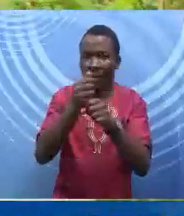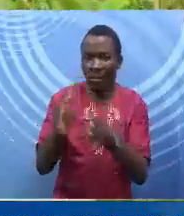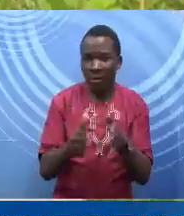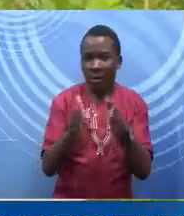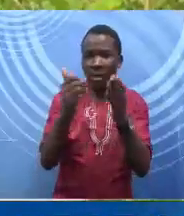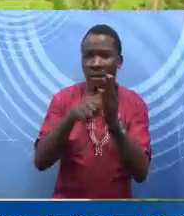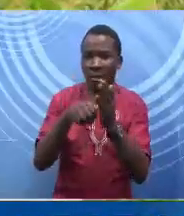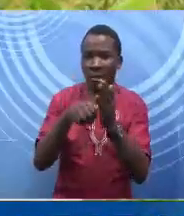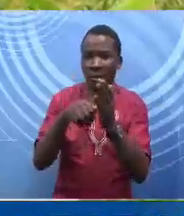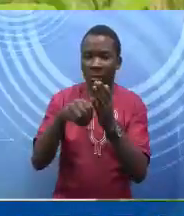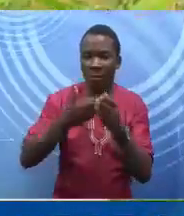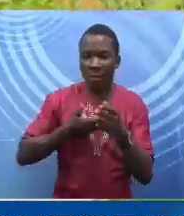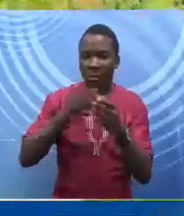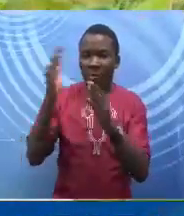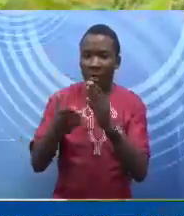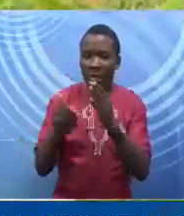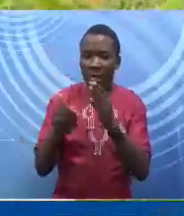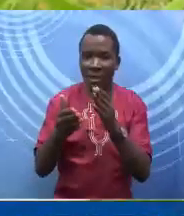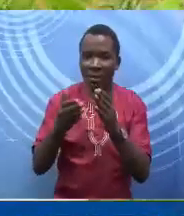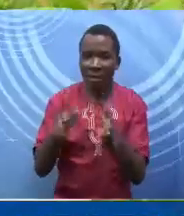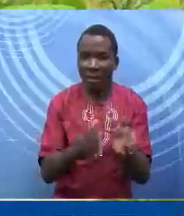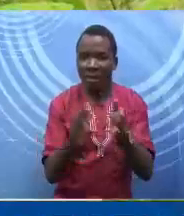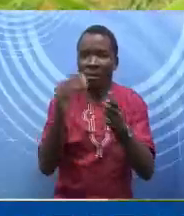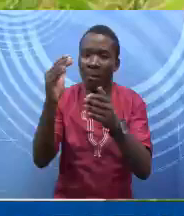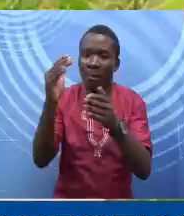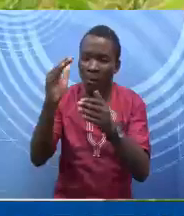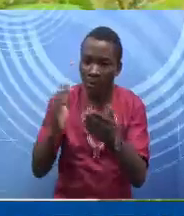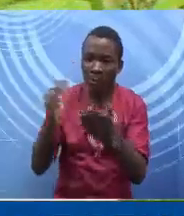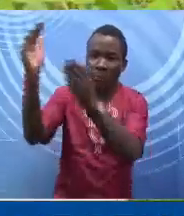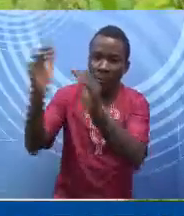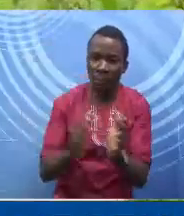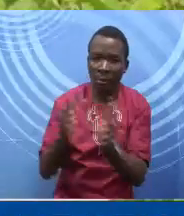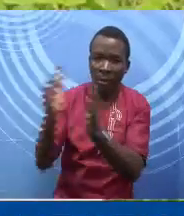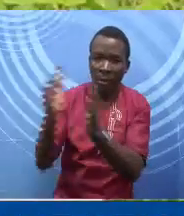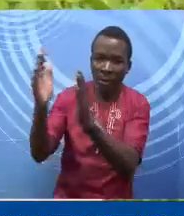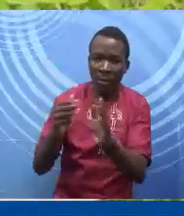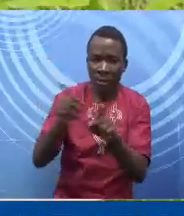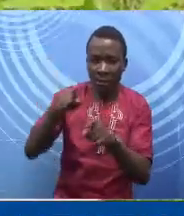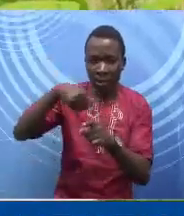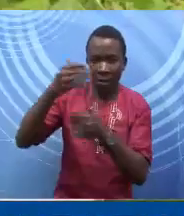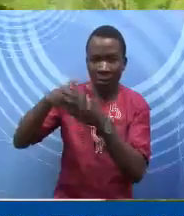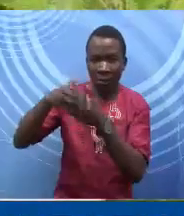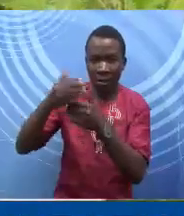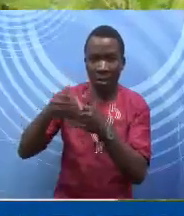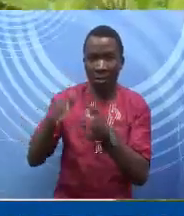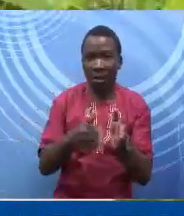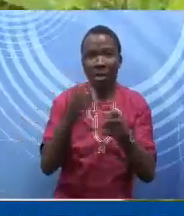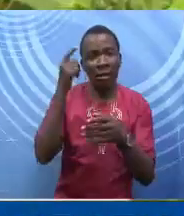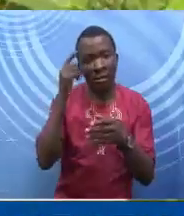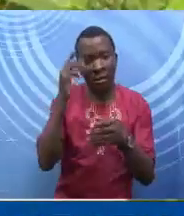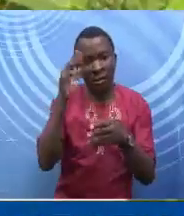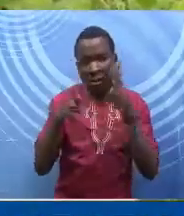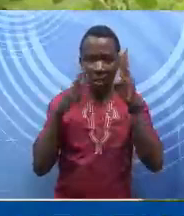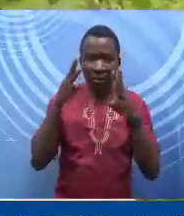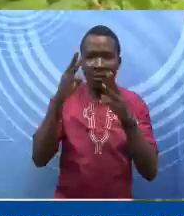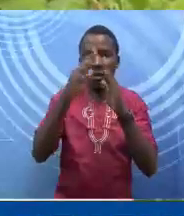batema umuhanda bamara gutema ahasigaye hakurukana bakamanuka kandi twegereye imihanda tugira ubwako n'inzu zacu zizagwa aho kuko icyo kibazo